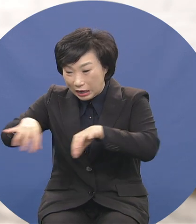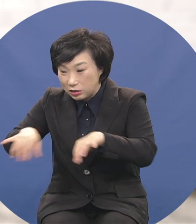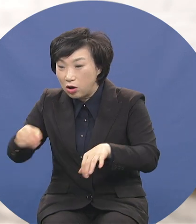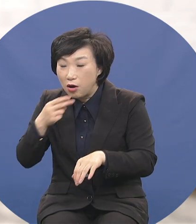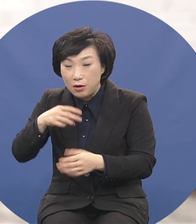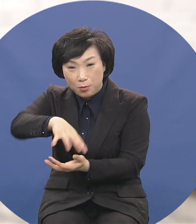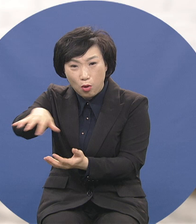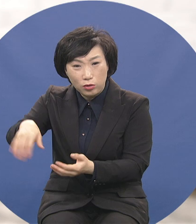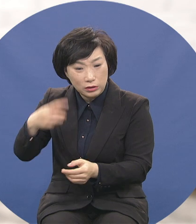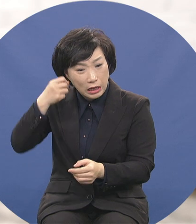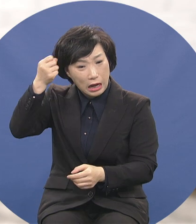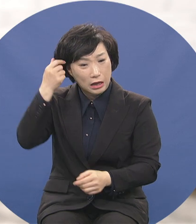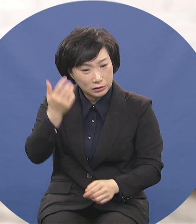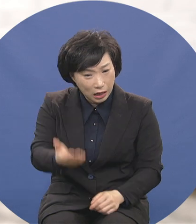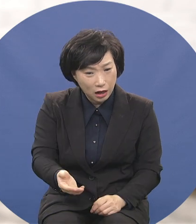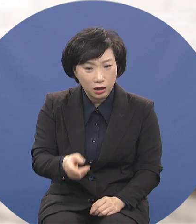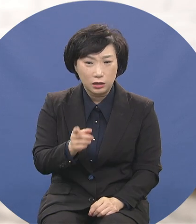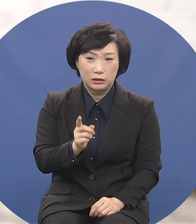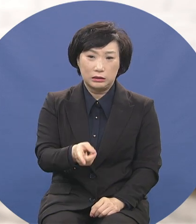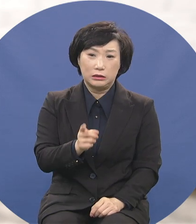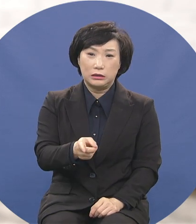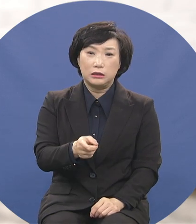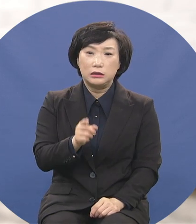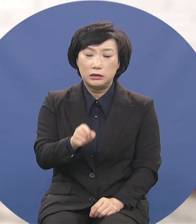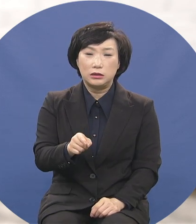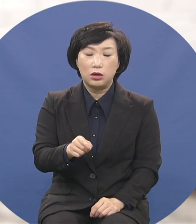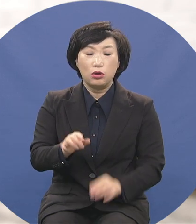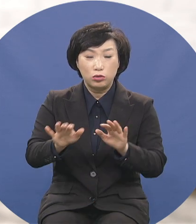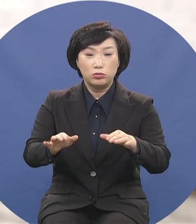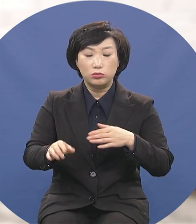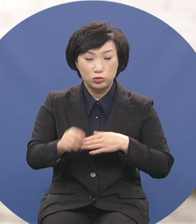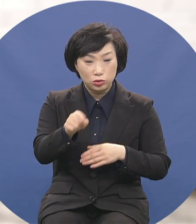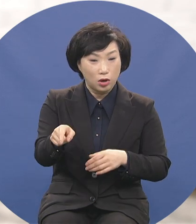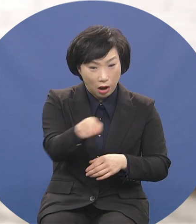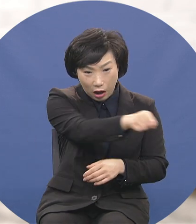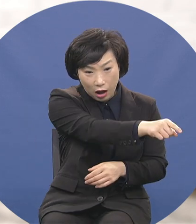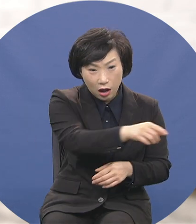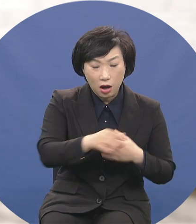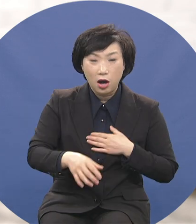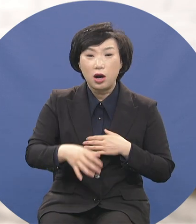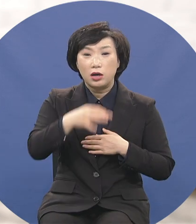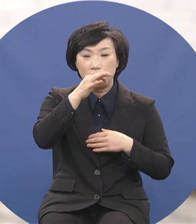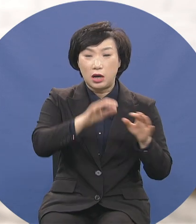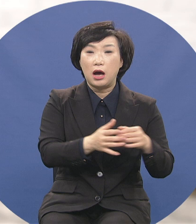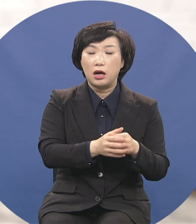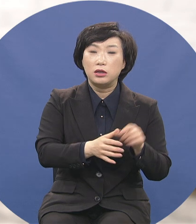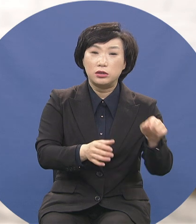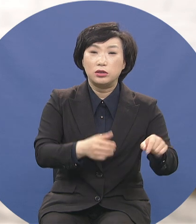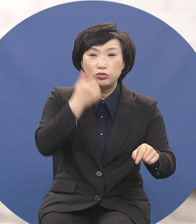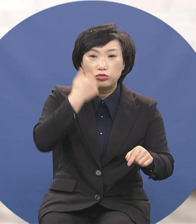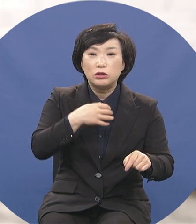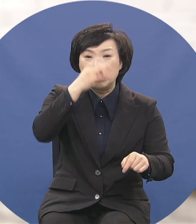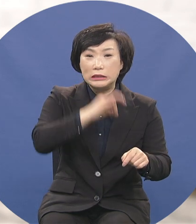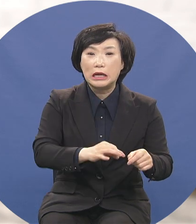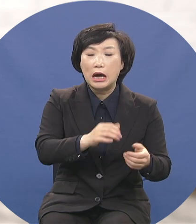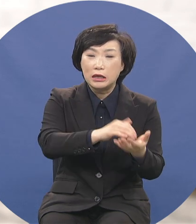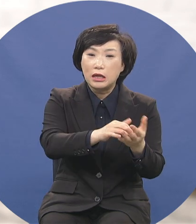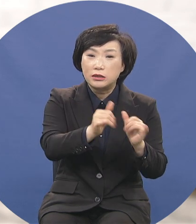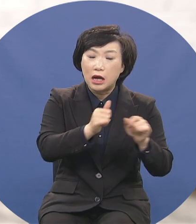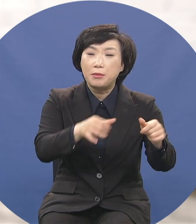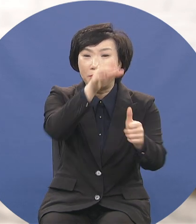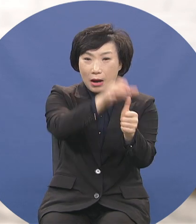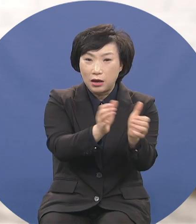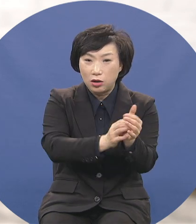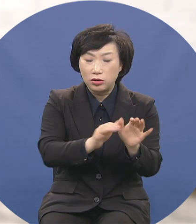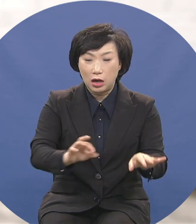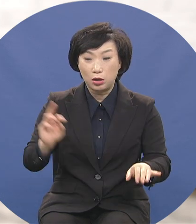해치지 않은 데서 모으는 줄로 내가 알았느냐. 그러면 내가 마땅히 내 돈을 취리하는 자들에게나 두었다가 나로 돌아와서